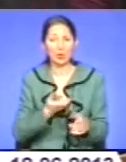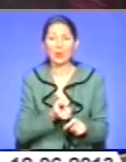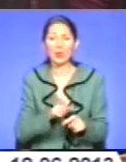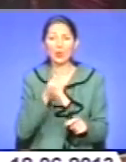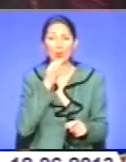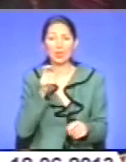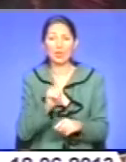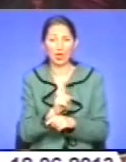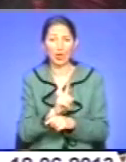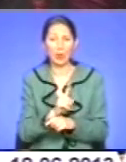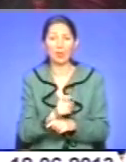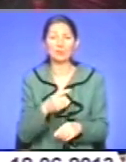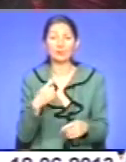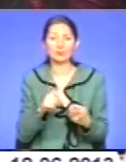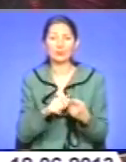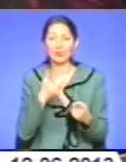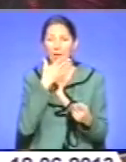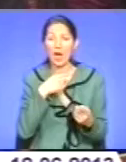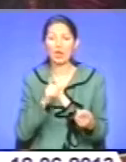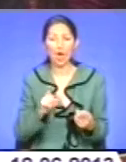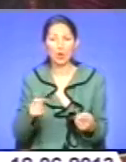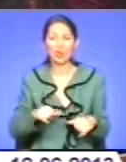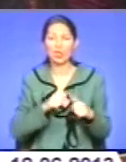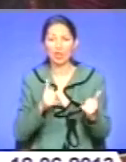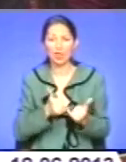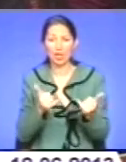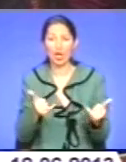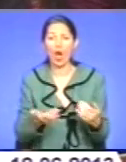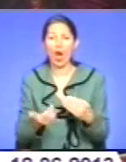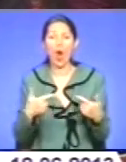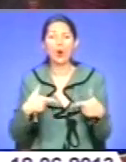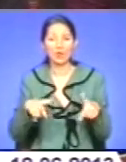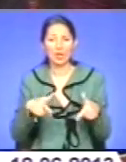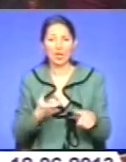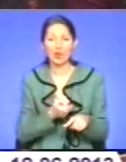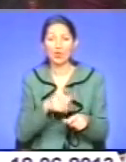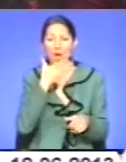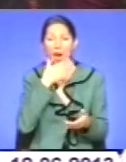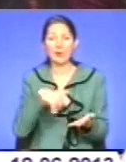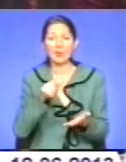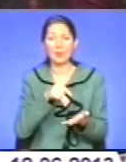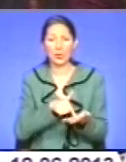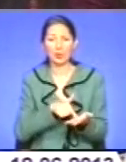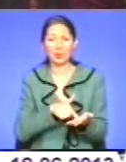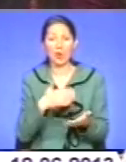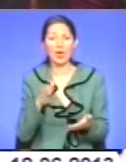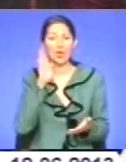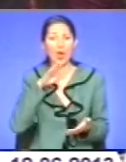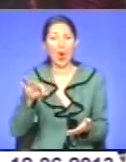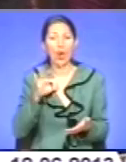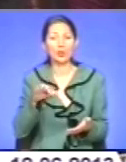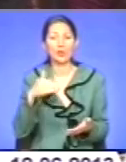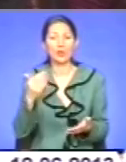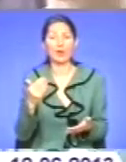Тернополі. Дуже, по-перше, гарні люди, щирі люди, гостинні, дуже гарне місто. Ваше озеро – це ваша